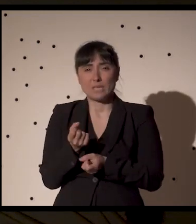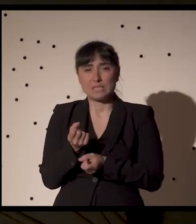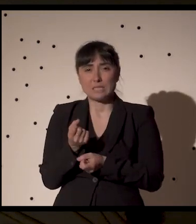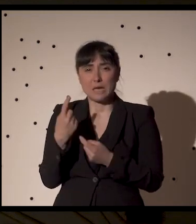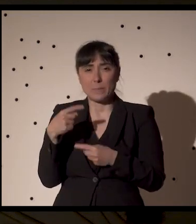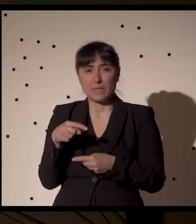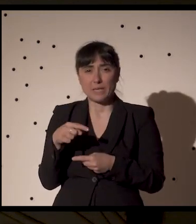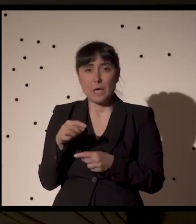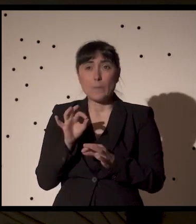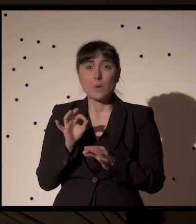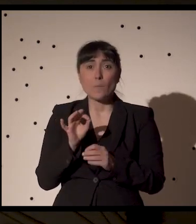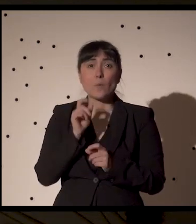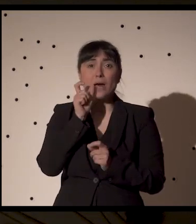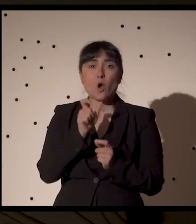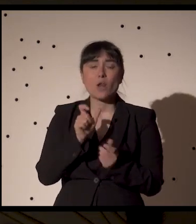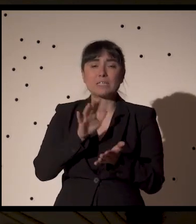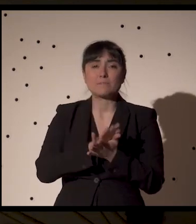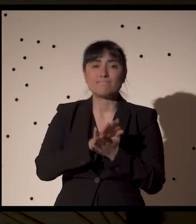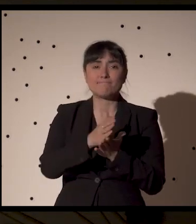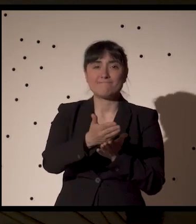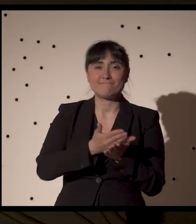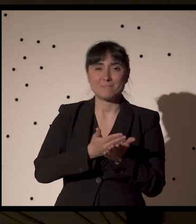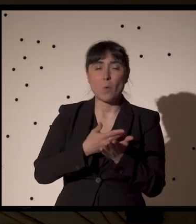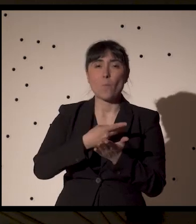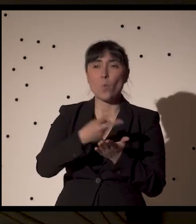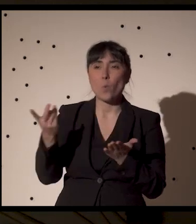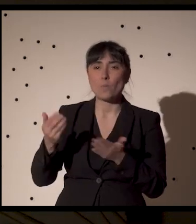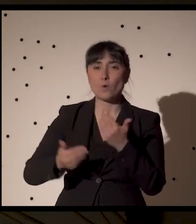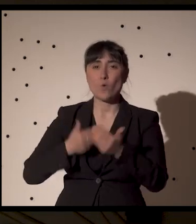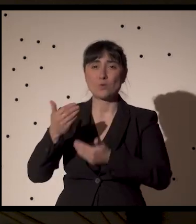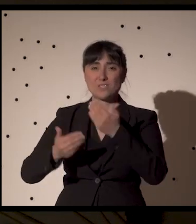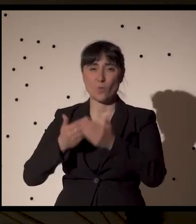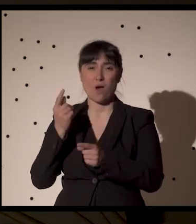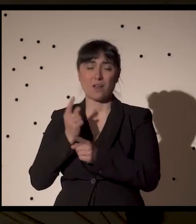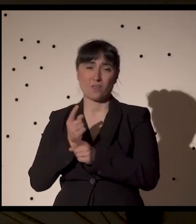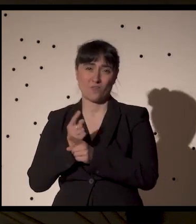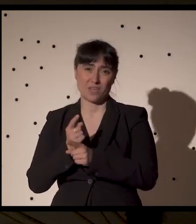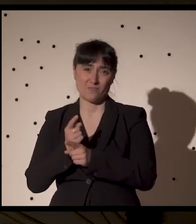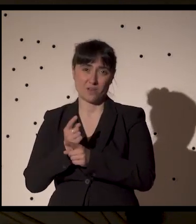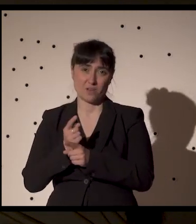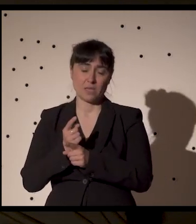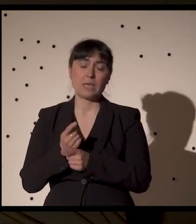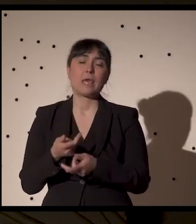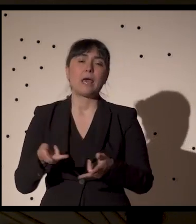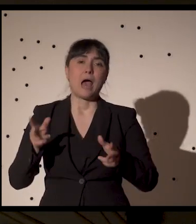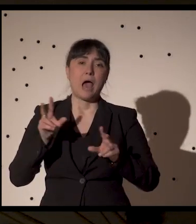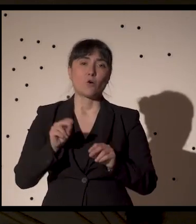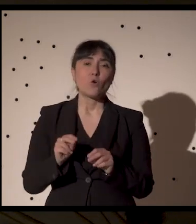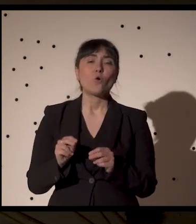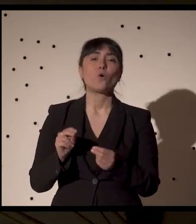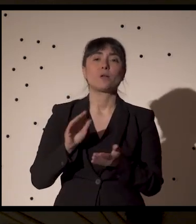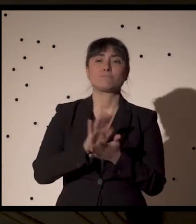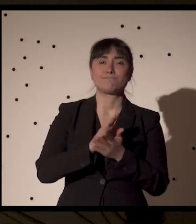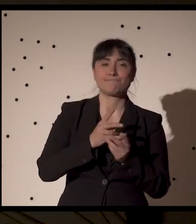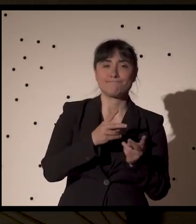la pubblicazione delle tracce drammaturgiche dei nostri spettacoli e continuerà anche la serie di pubblicazioni dedicata